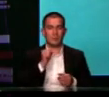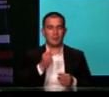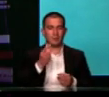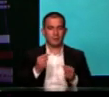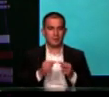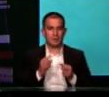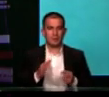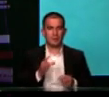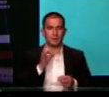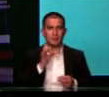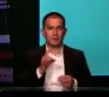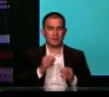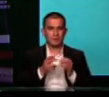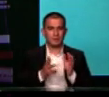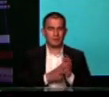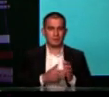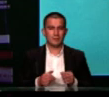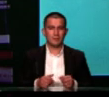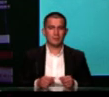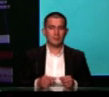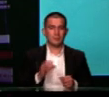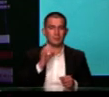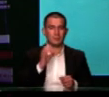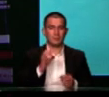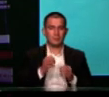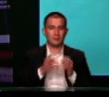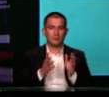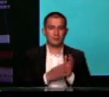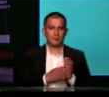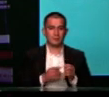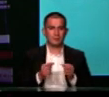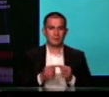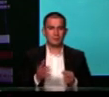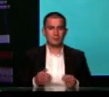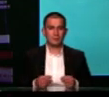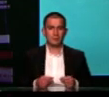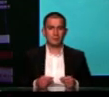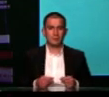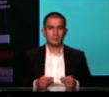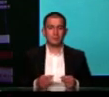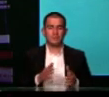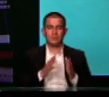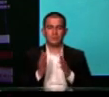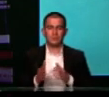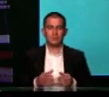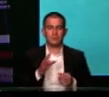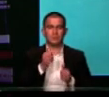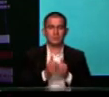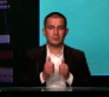teng, r 18 ga, s esa 19 ga teng. Va har